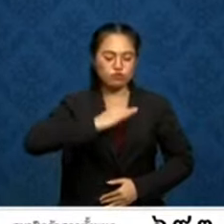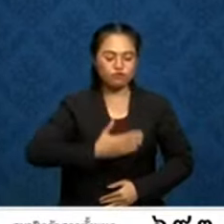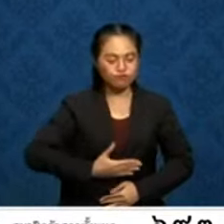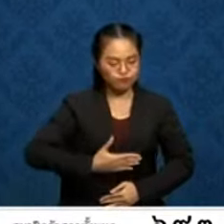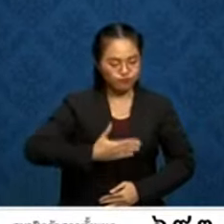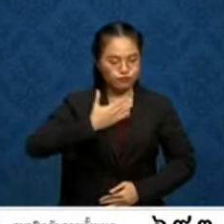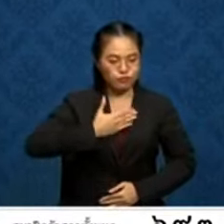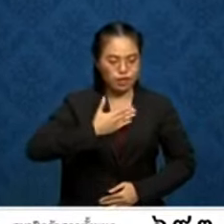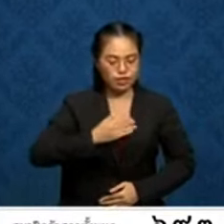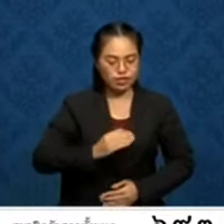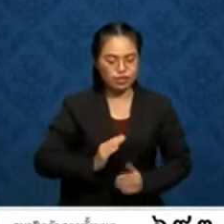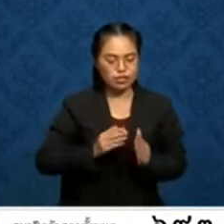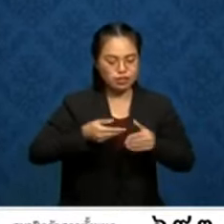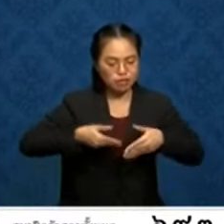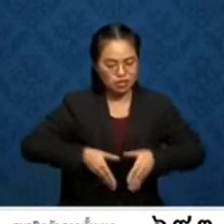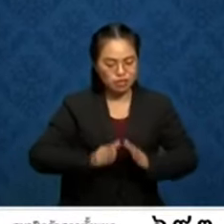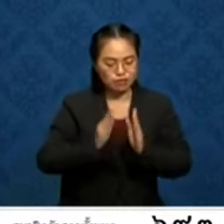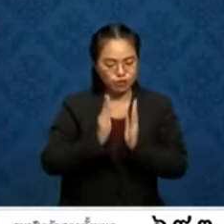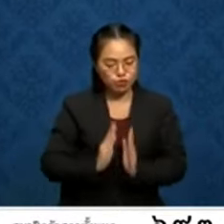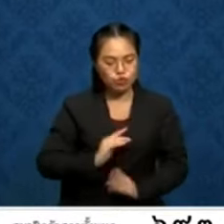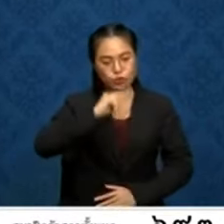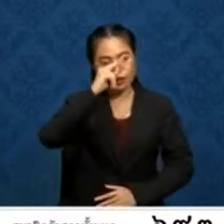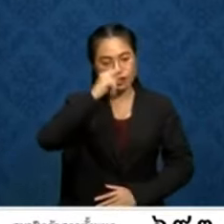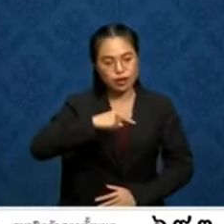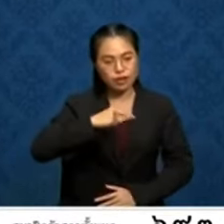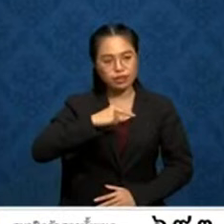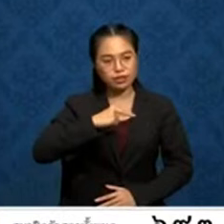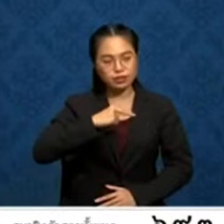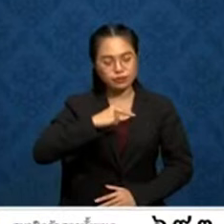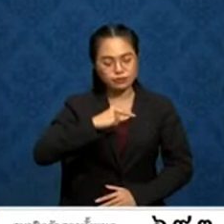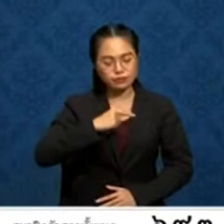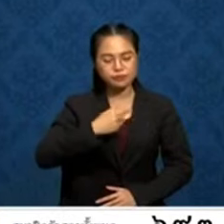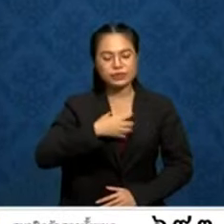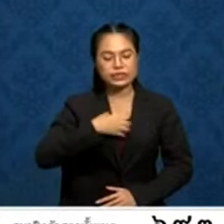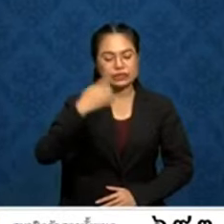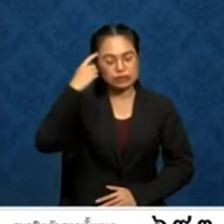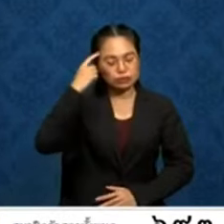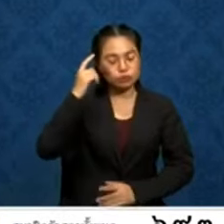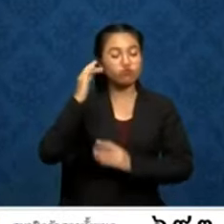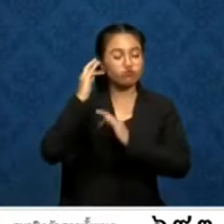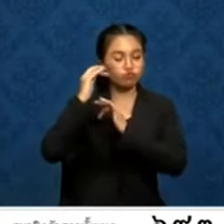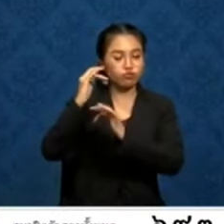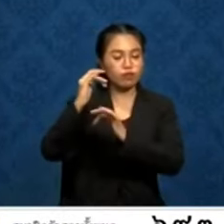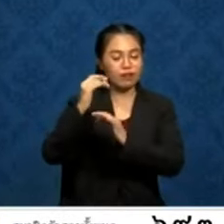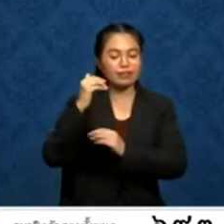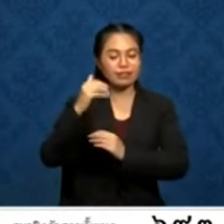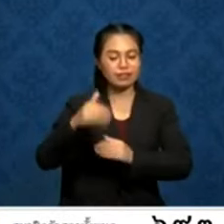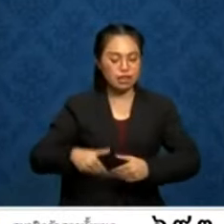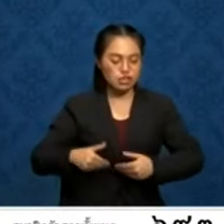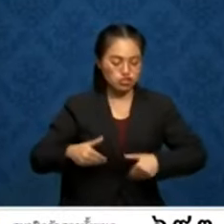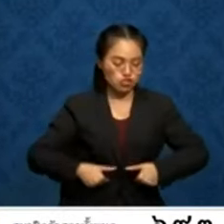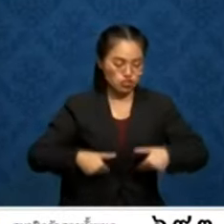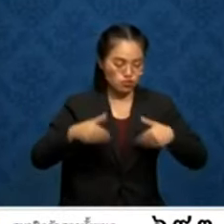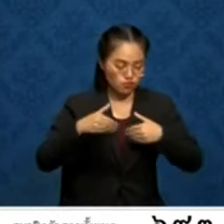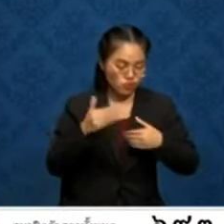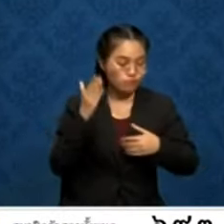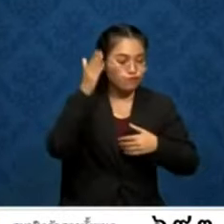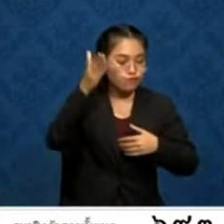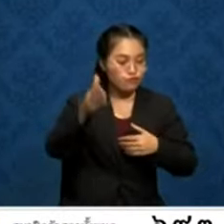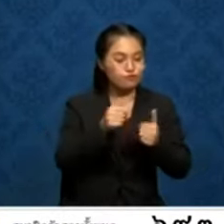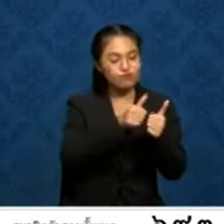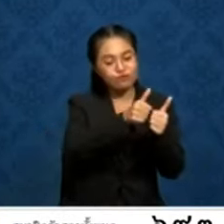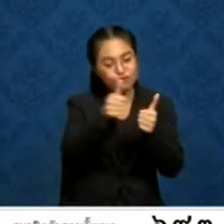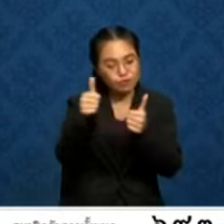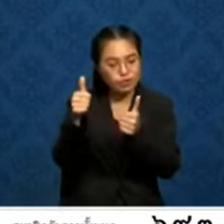มาสู่คนไทยและประเทศไทยเพื่อสร้างความหวังและอนาคตที่ดีกว่าให้ประเทศไท